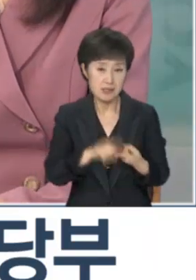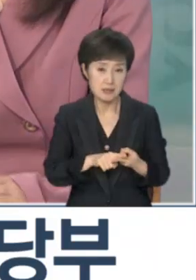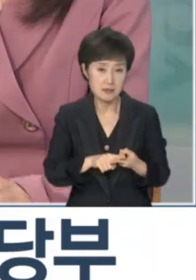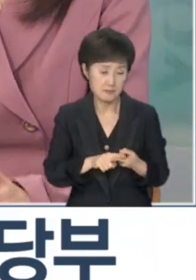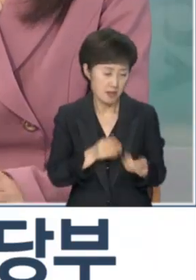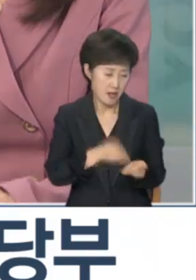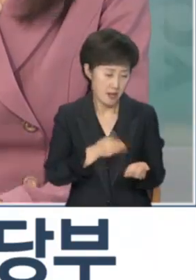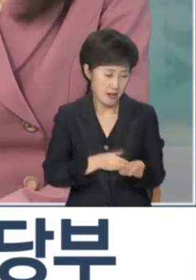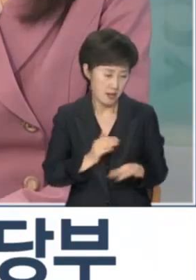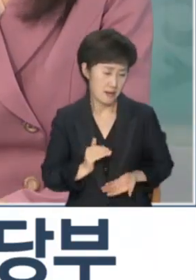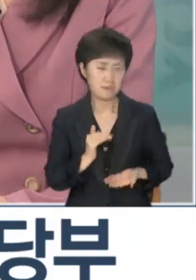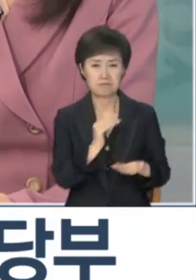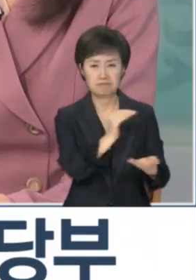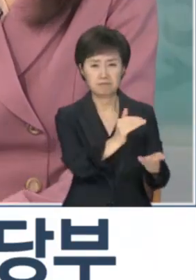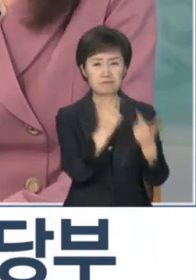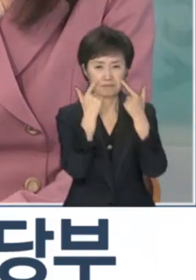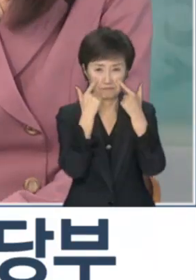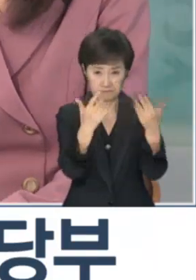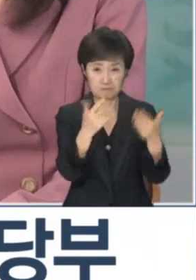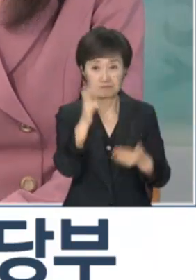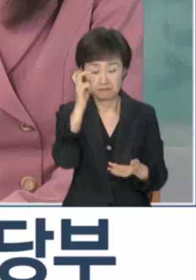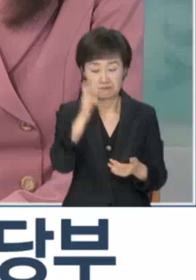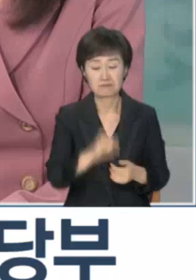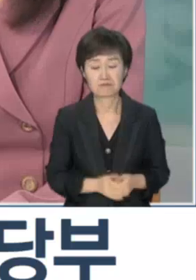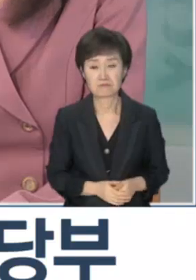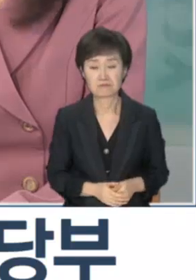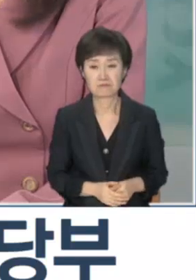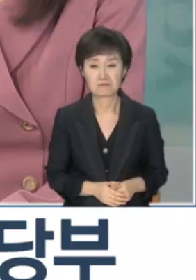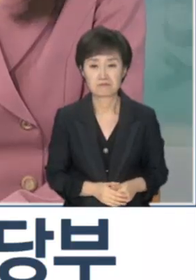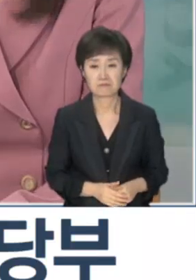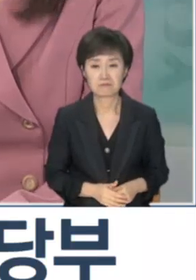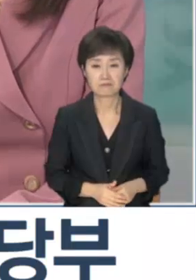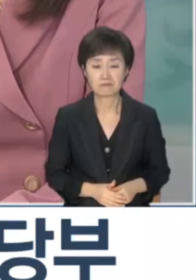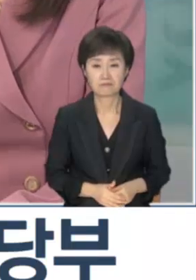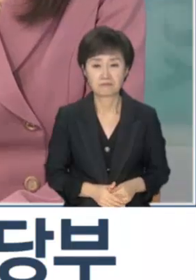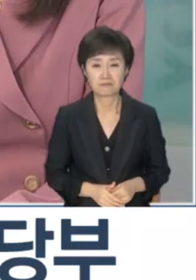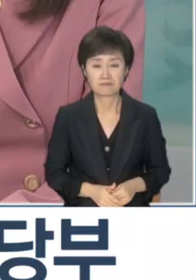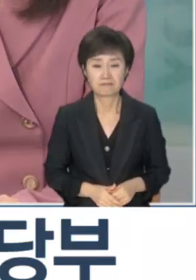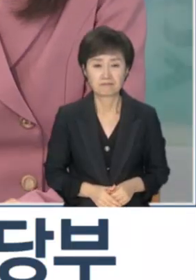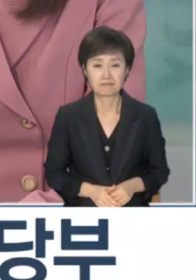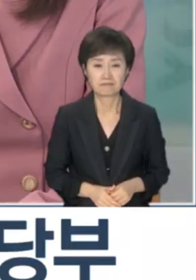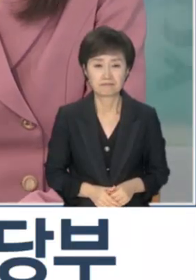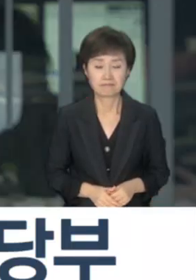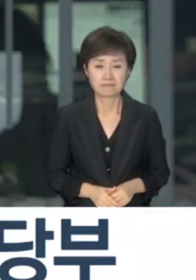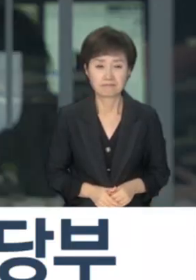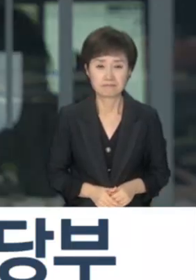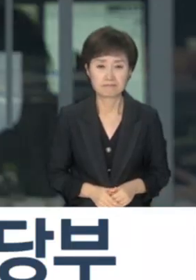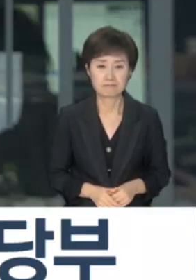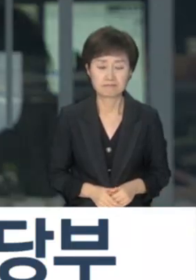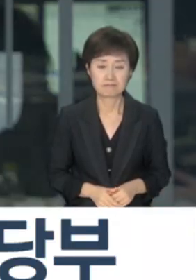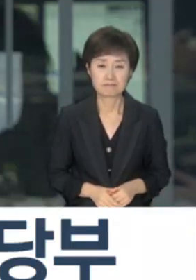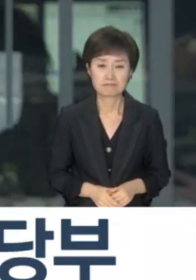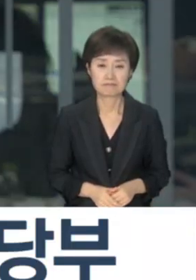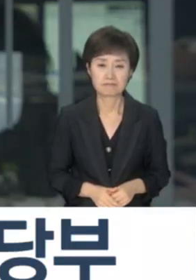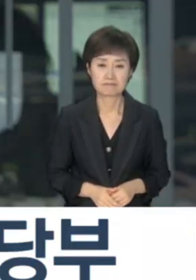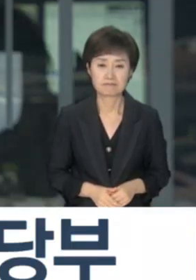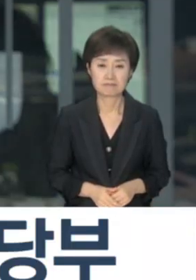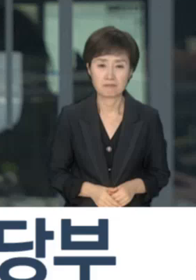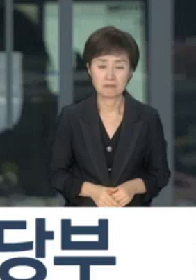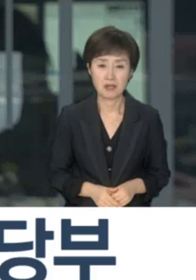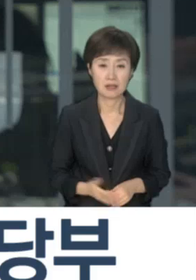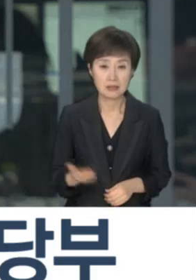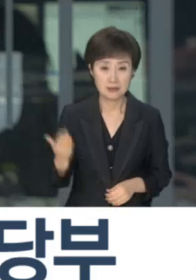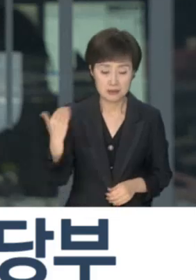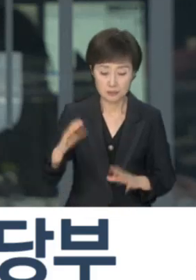대해서도 김 전 총리가 분명히 말씀을 주시지 않을까 이렇게 기대하고 있습니다. 네. 당사자들이 선을 긋긴 했습니다만 앞서